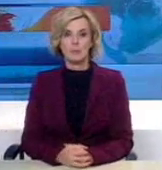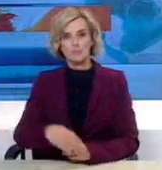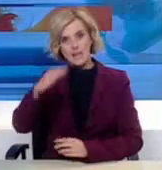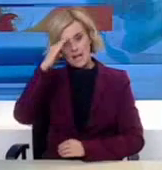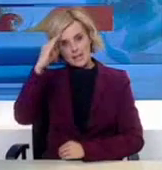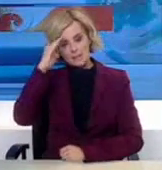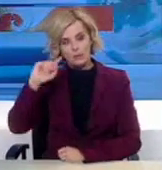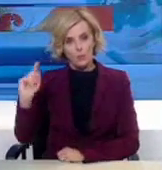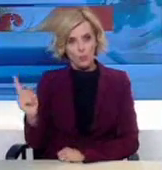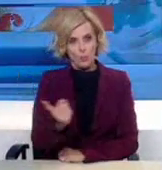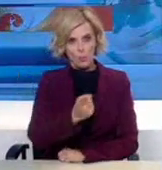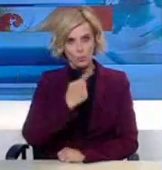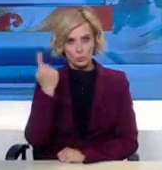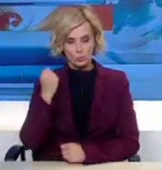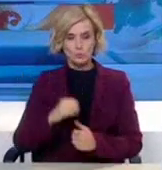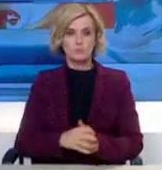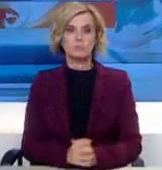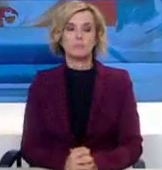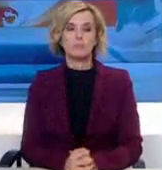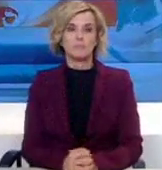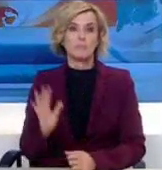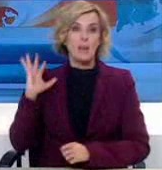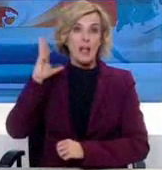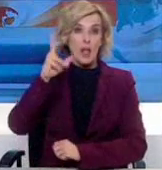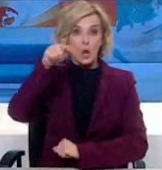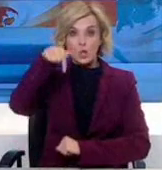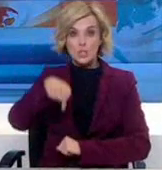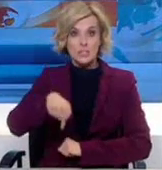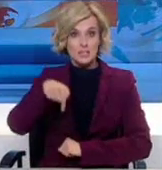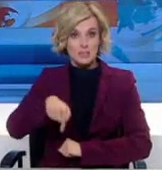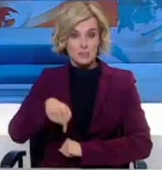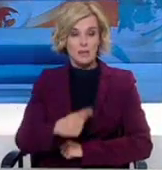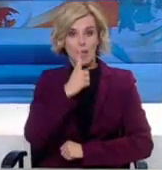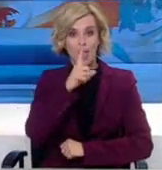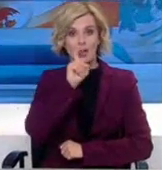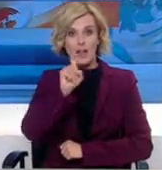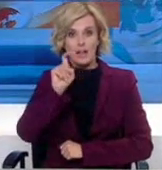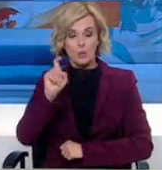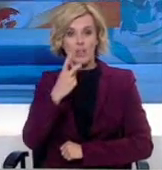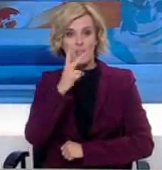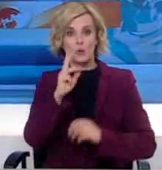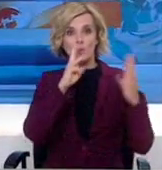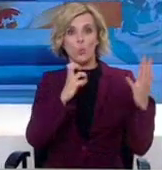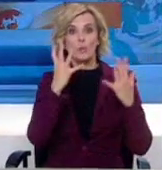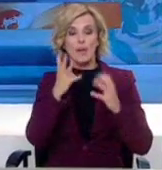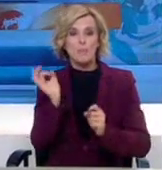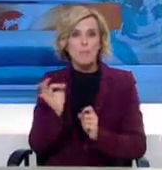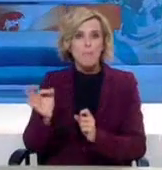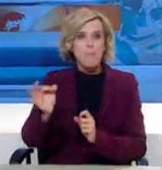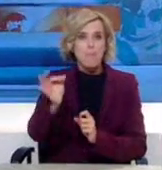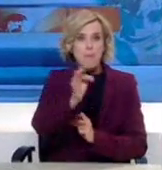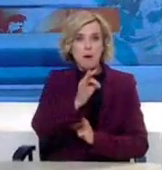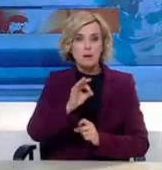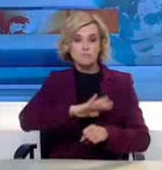Καλησπέρα σε όλους. Έως σήμερα, περισσότερα από 1.289.000 κρούσματα του